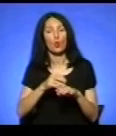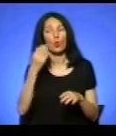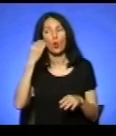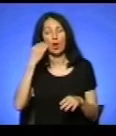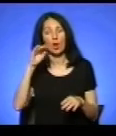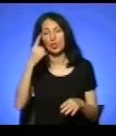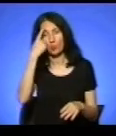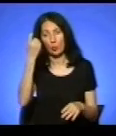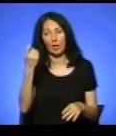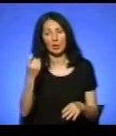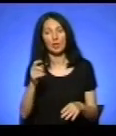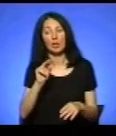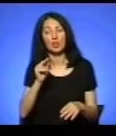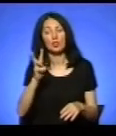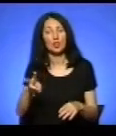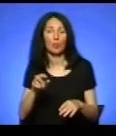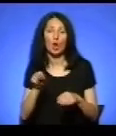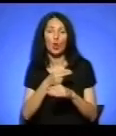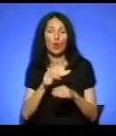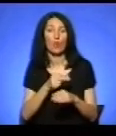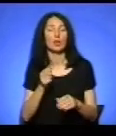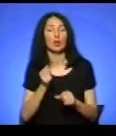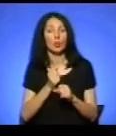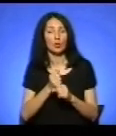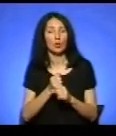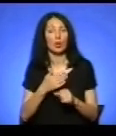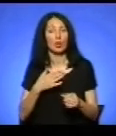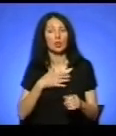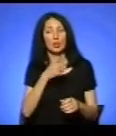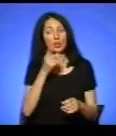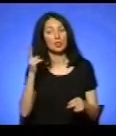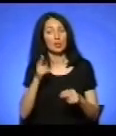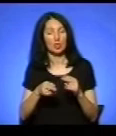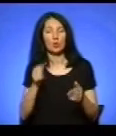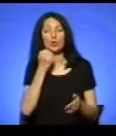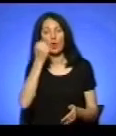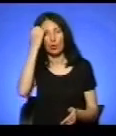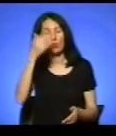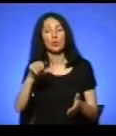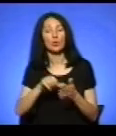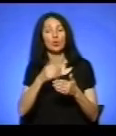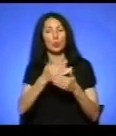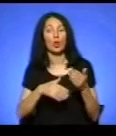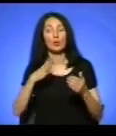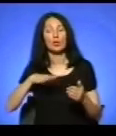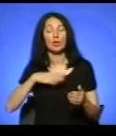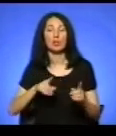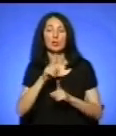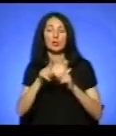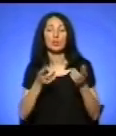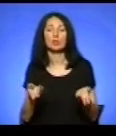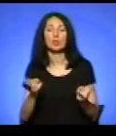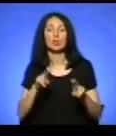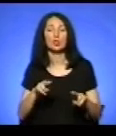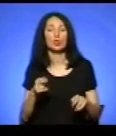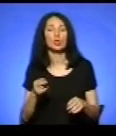за будь-яких реформ. Наш час вже вичерпується. Я вам дякую за участь у програмі. Чекати змін залишилося зовсім недовго. Ми